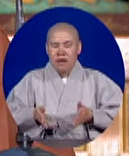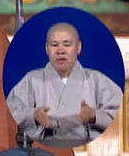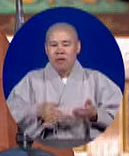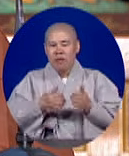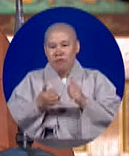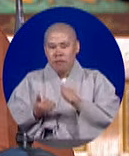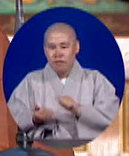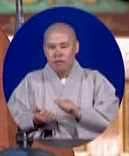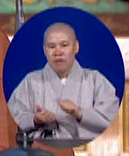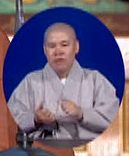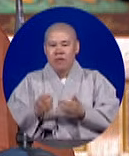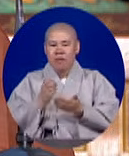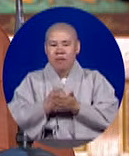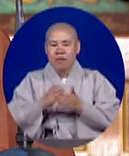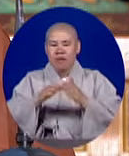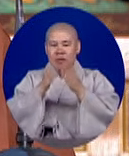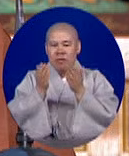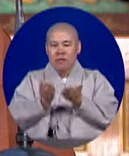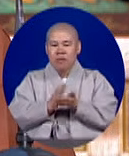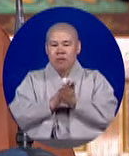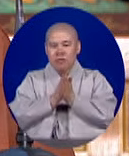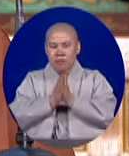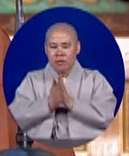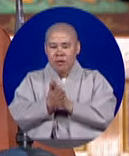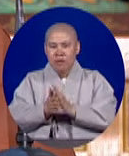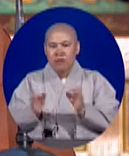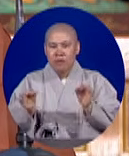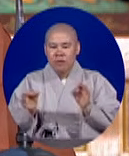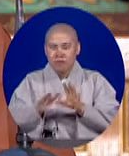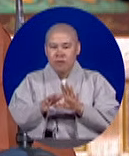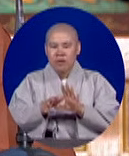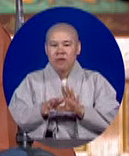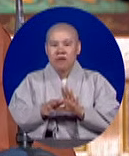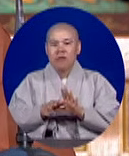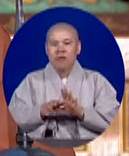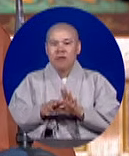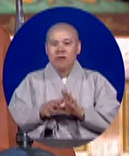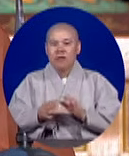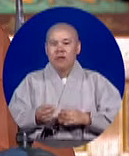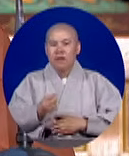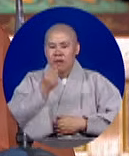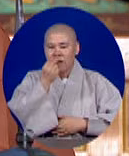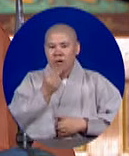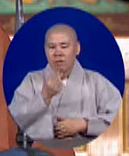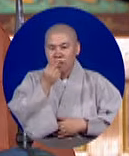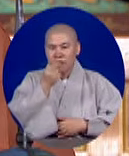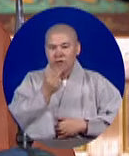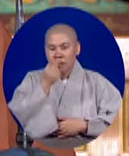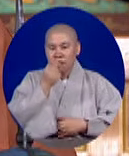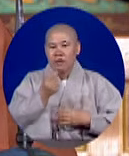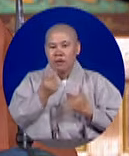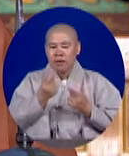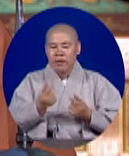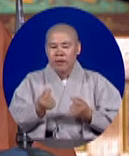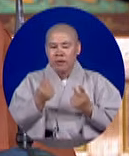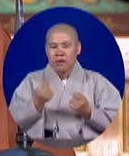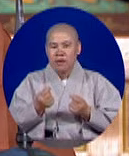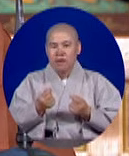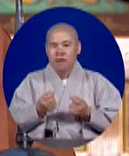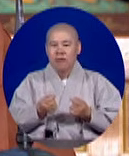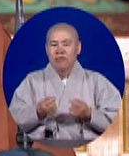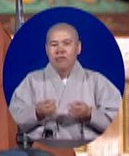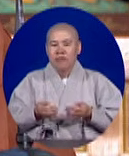모든 것은 변하고 소멸한다. 수명도 또한 그러하다. 이게 이제